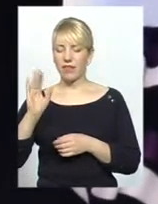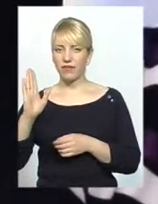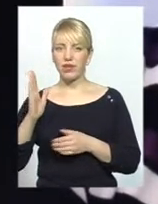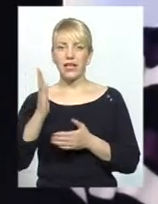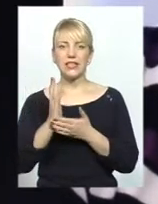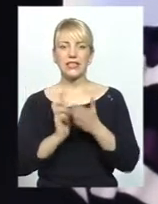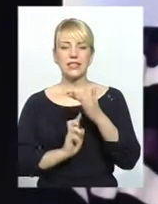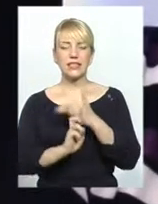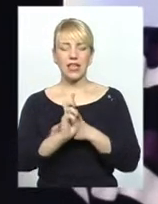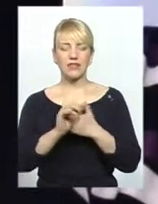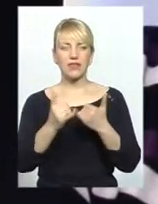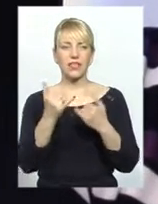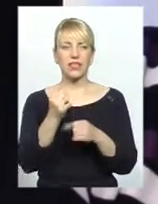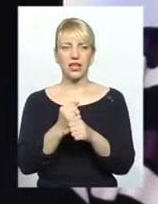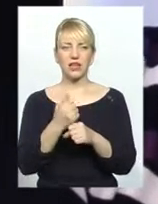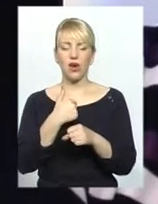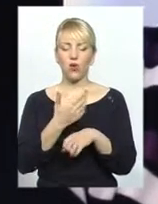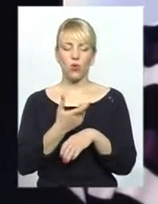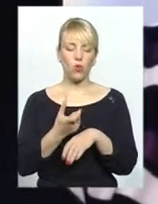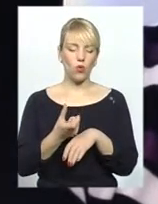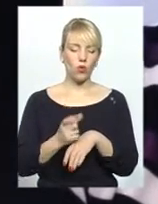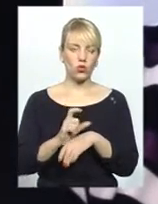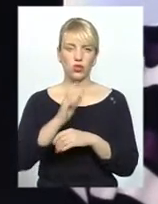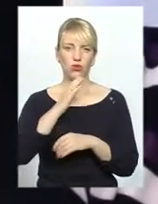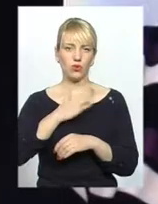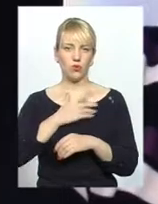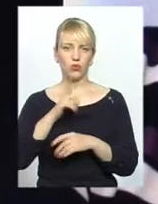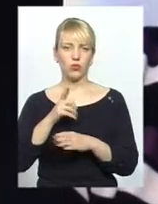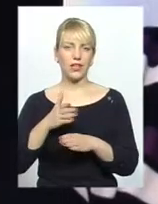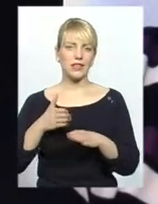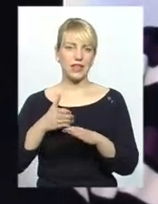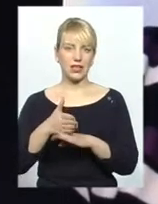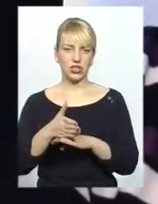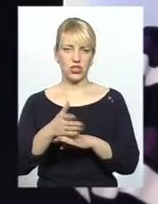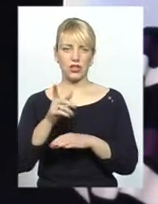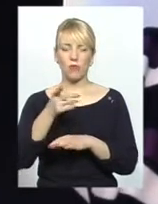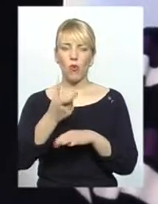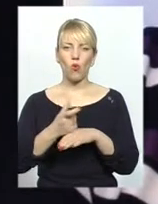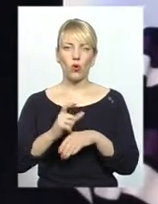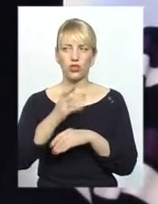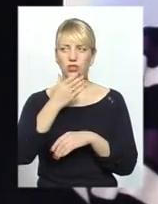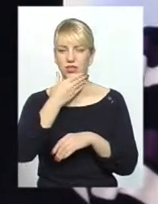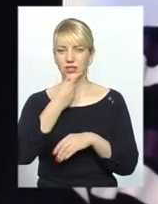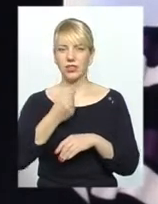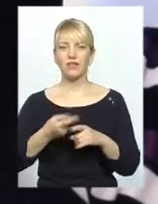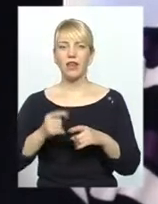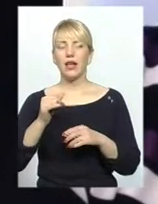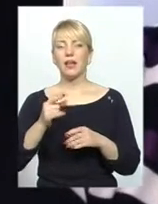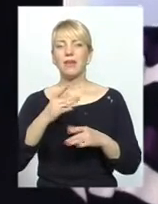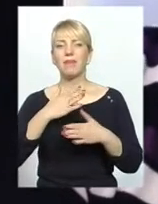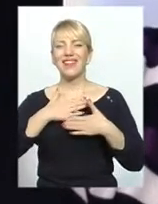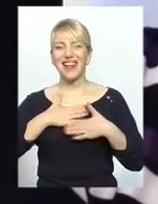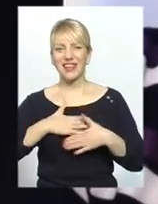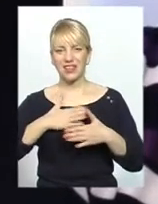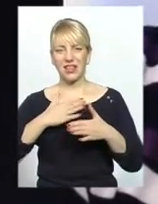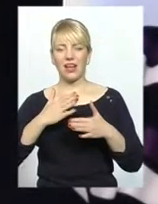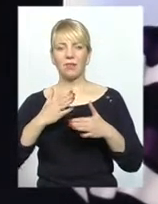действующая. Я очень люблю туда заезжать, там очень красиво, там очень приятная всегда атмосфера.